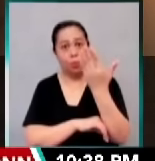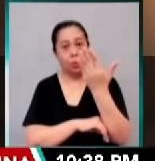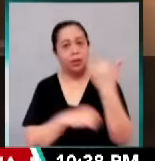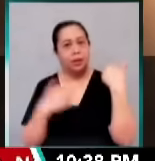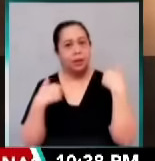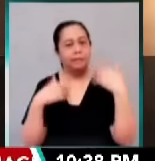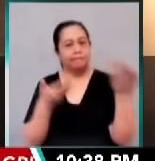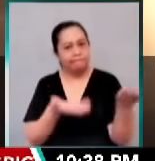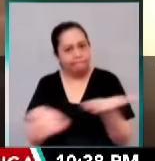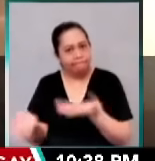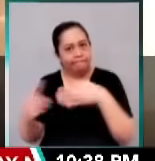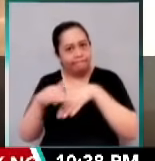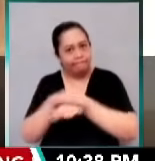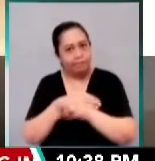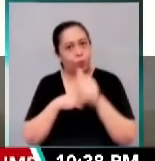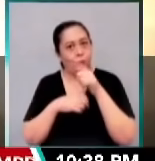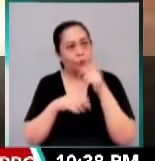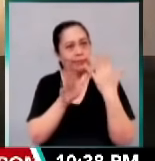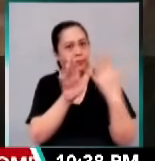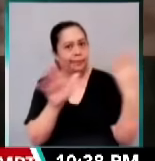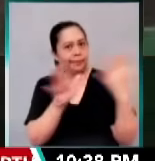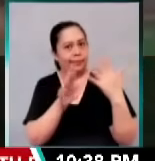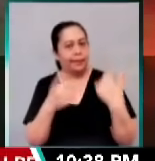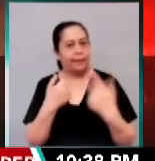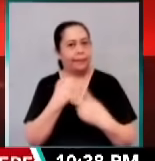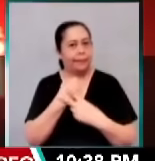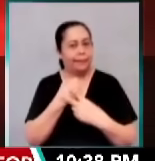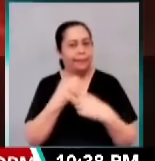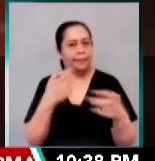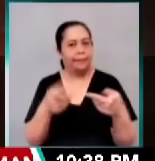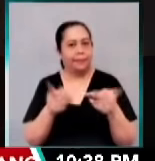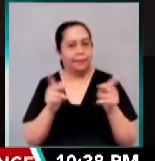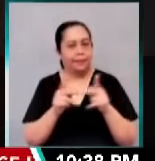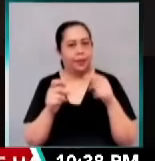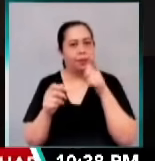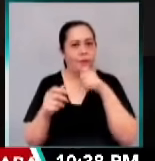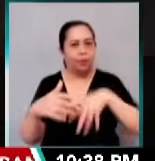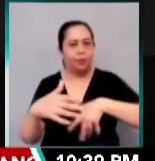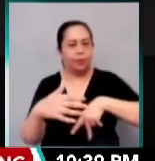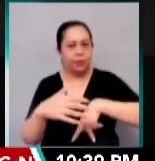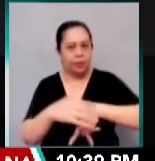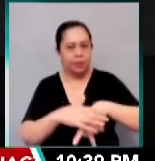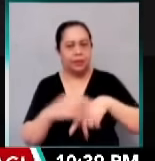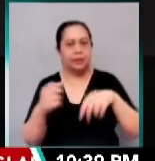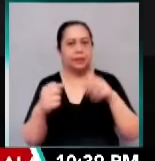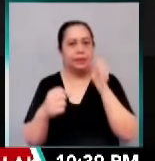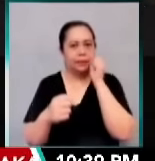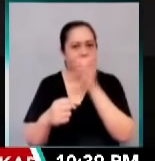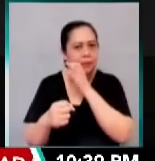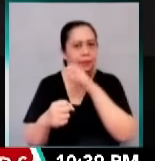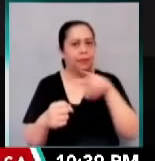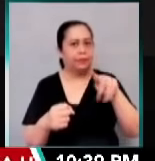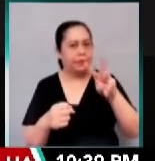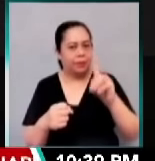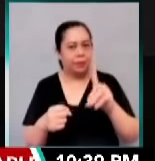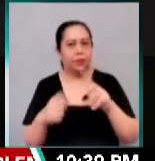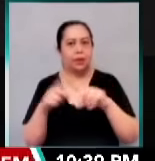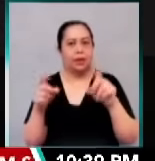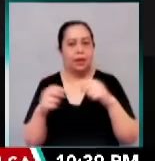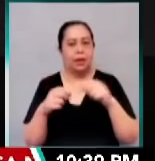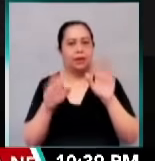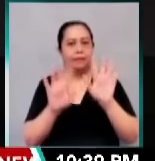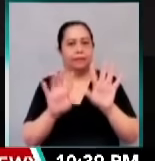mga nakapila. Naglaan ng priority lane para sa mga buntis, senior citizen, PWD at medical frontliner na